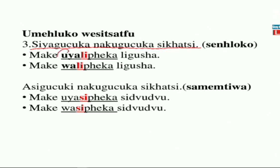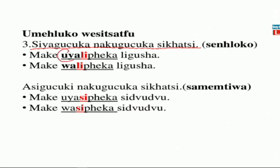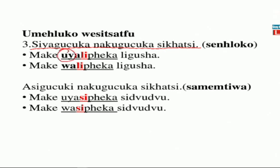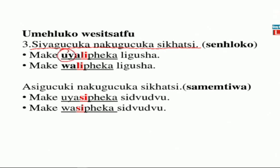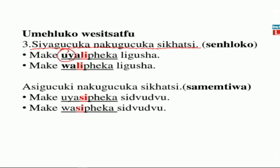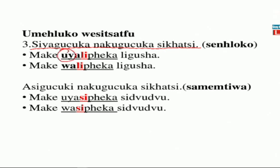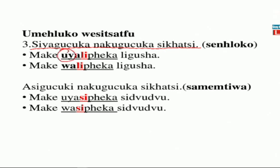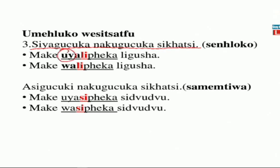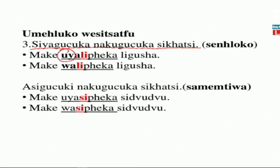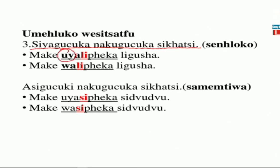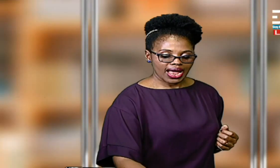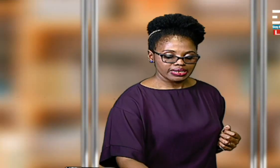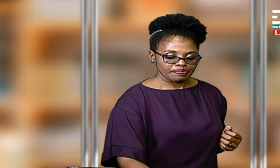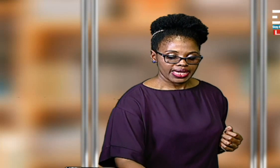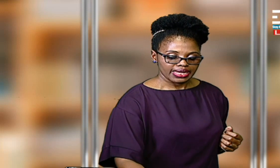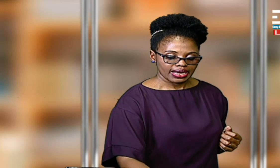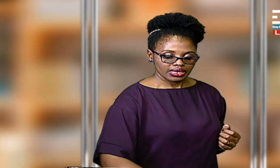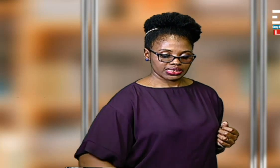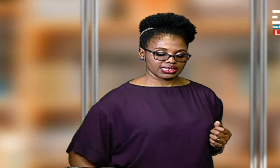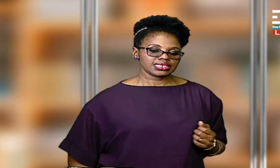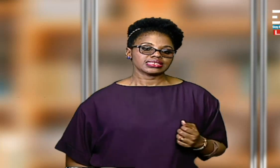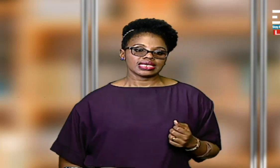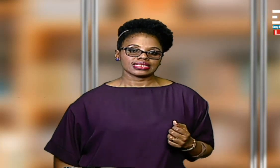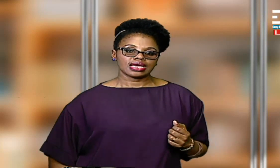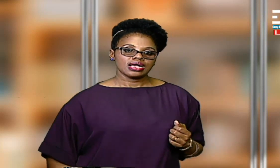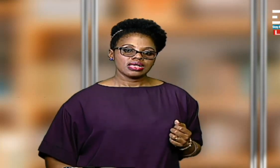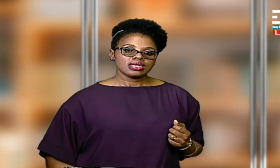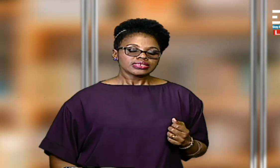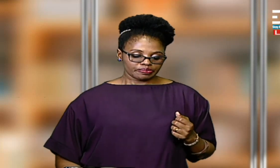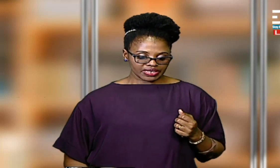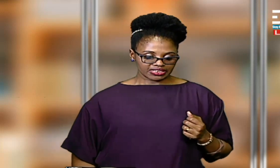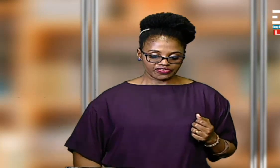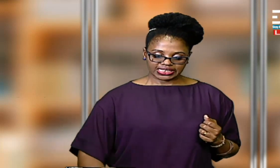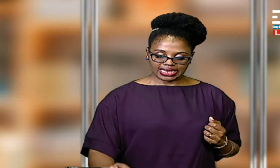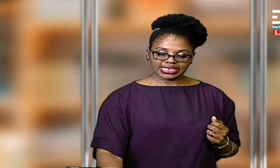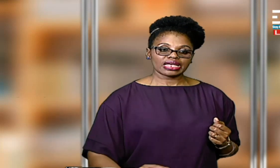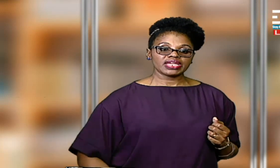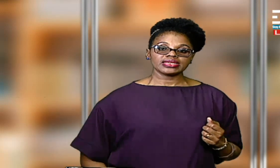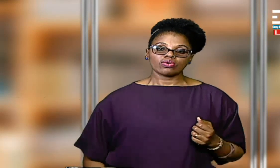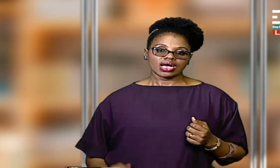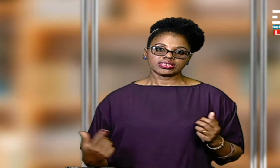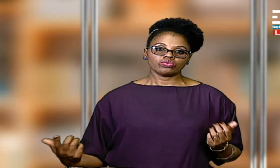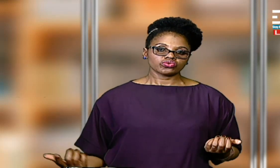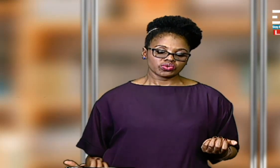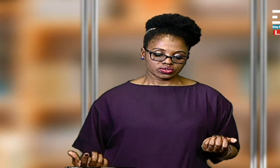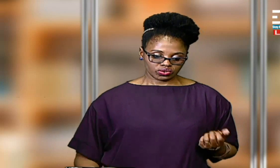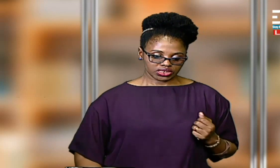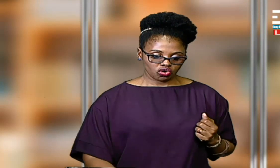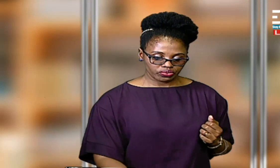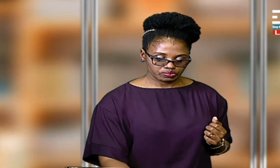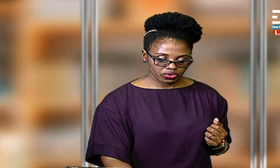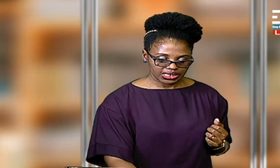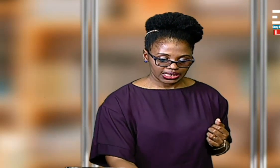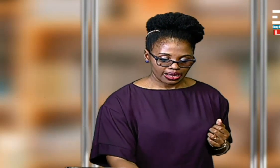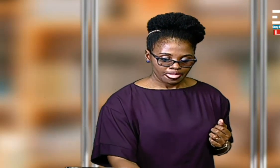ligusha isikhathi sanyalo walipheka isikhathi leseca siphinze futhi ke lesamendiwa asigucuki sona